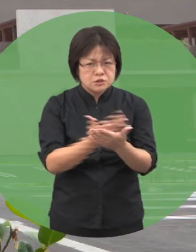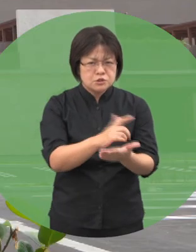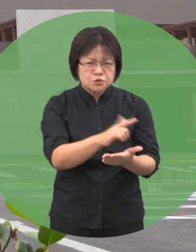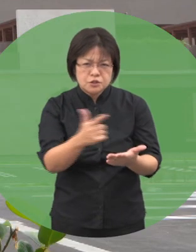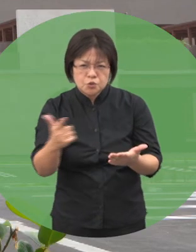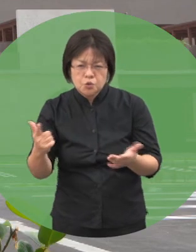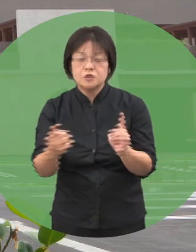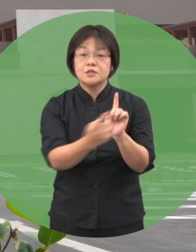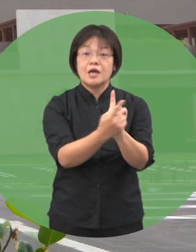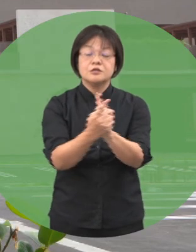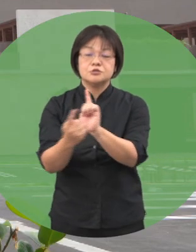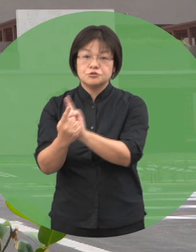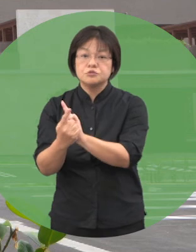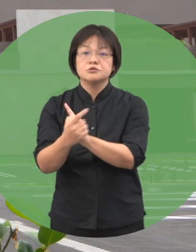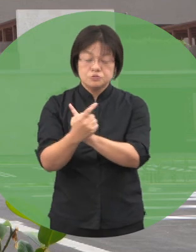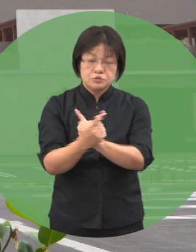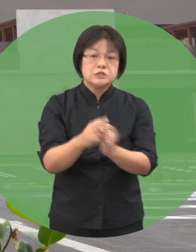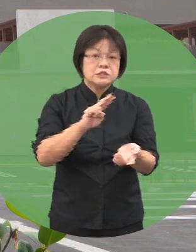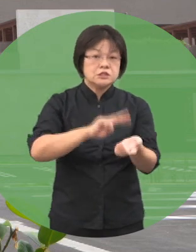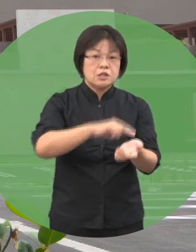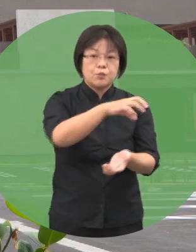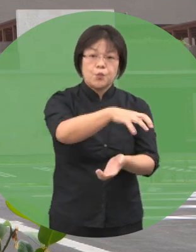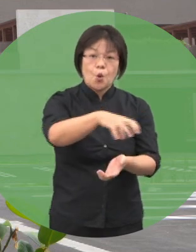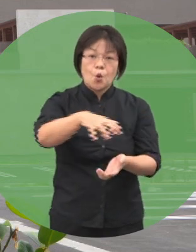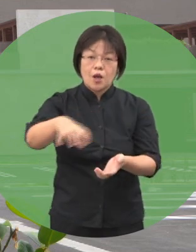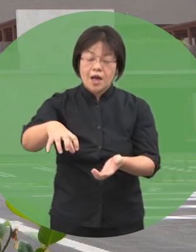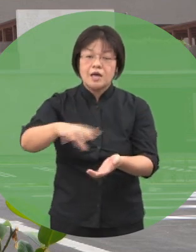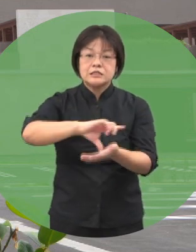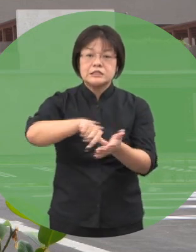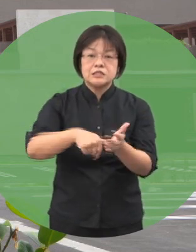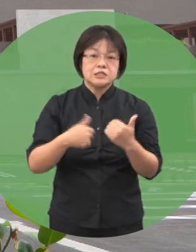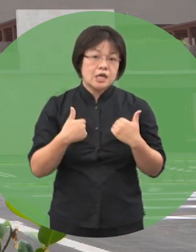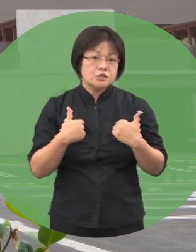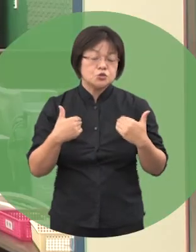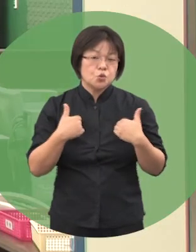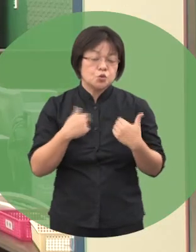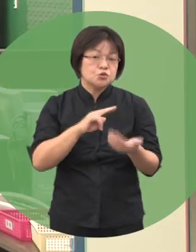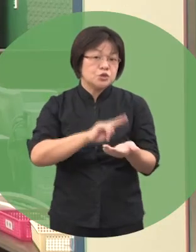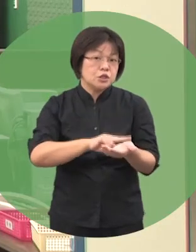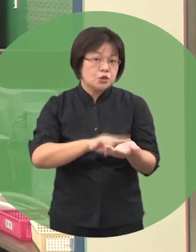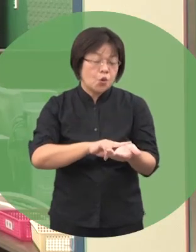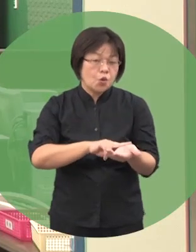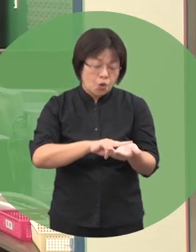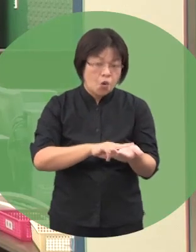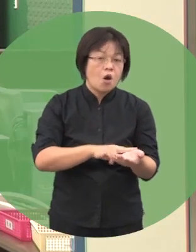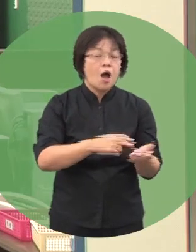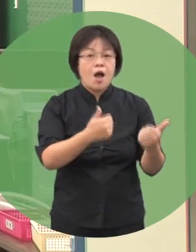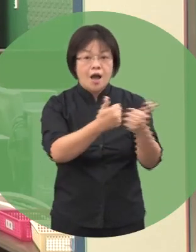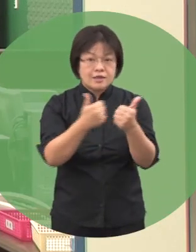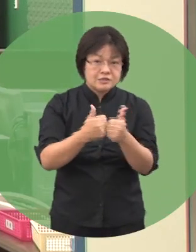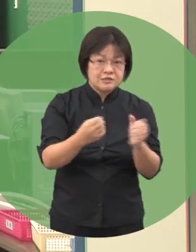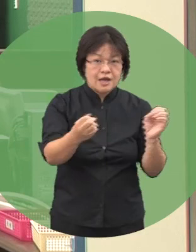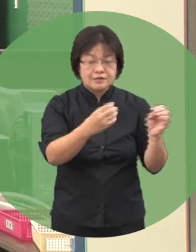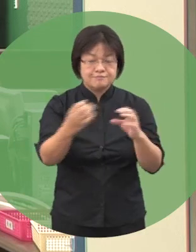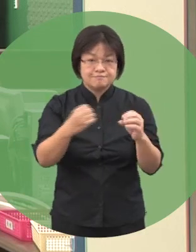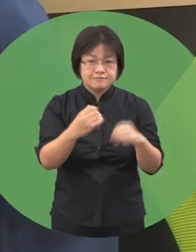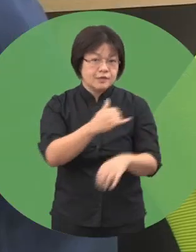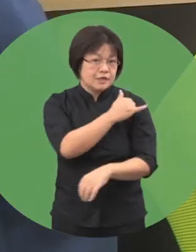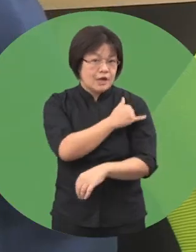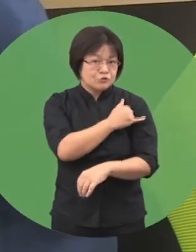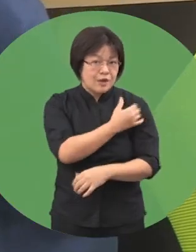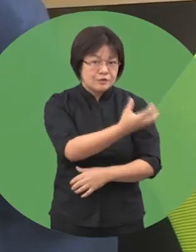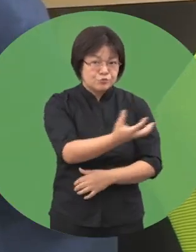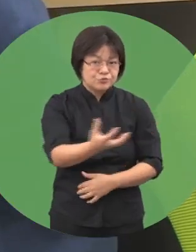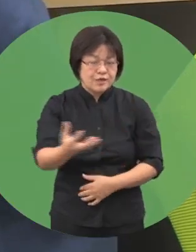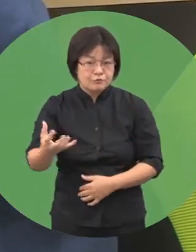、各医療機関が地域で必要とされる医療について話し合い、お互いに役割分担と連携を進めていく